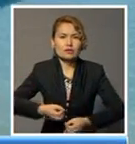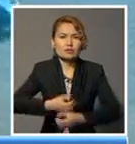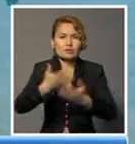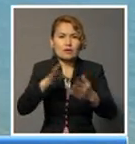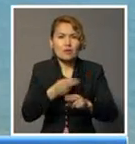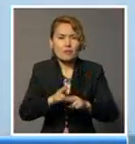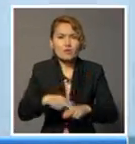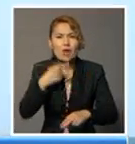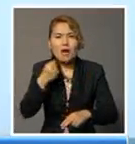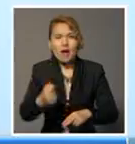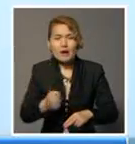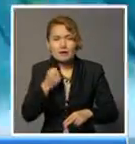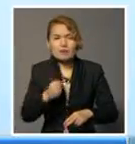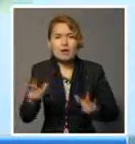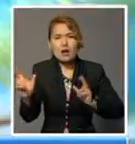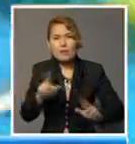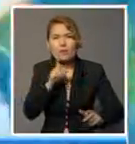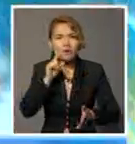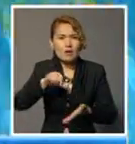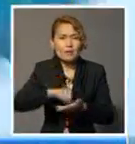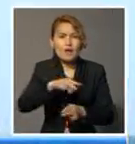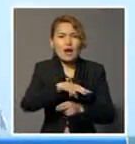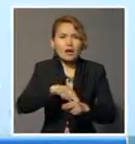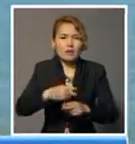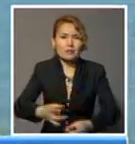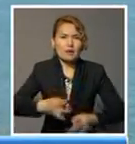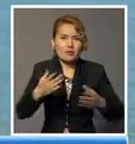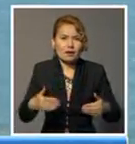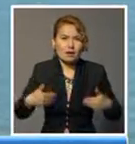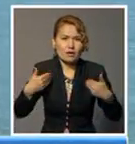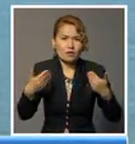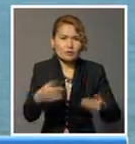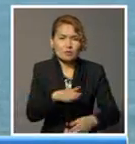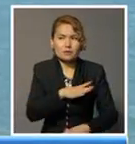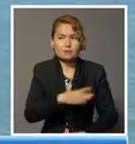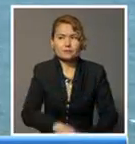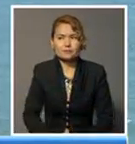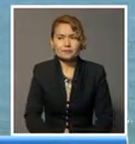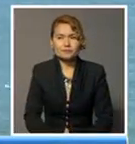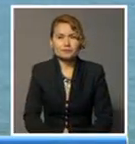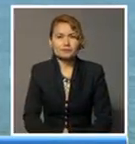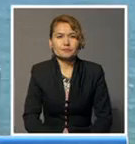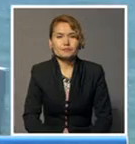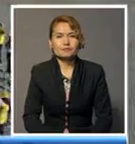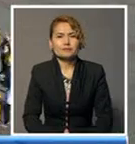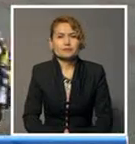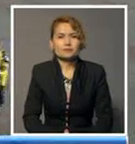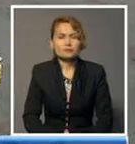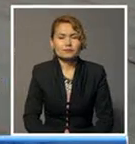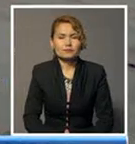қызды. Әскери кафедраның студенттері де полицейлердің каспий мерекесіне бір кісідей атсалысты.